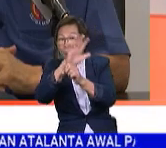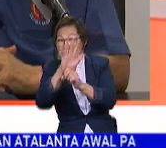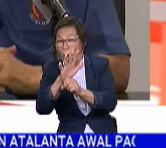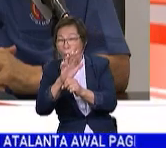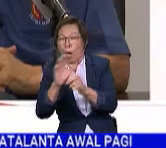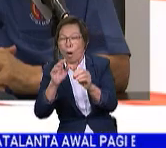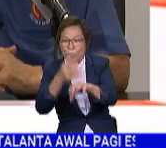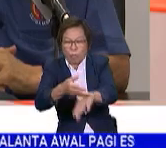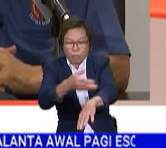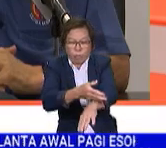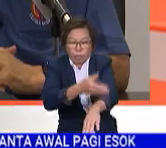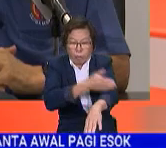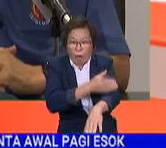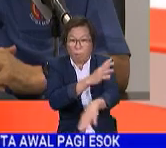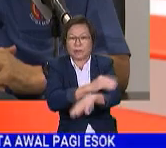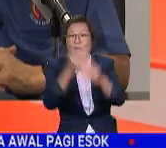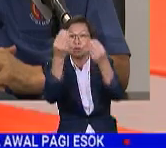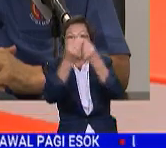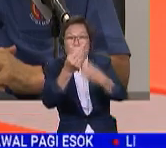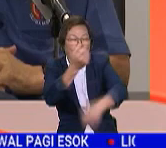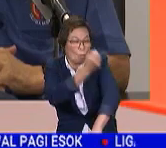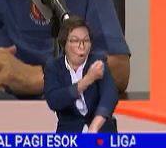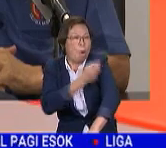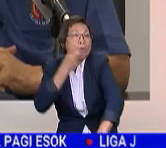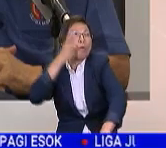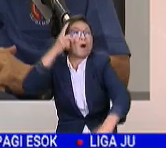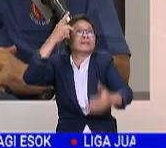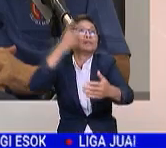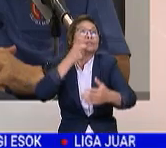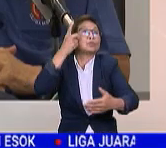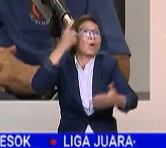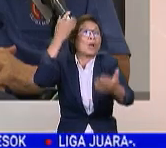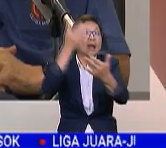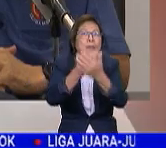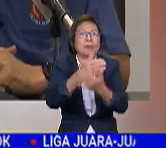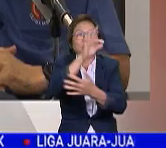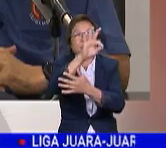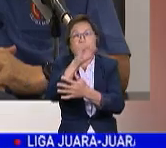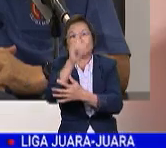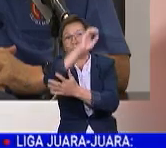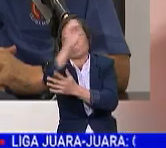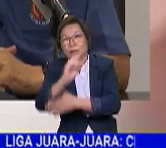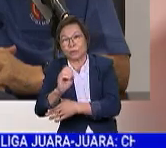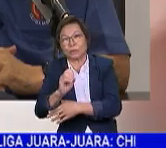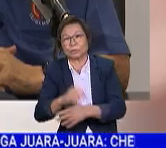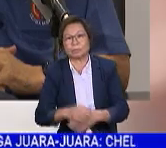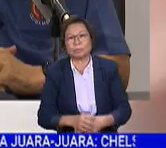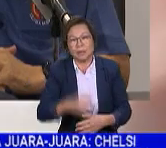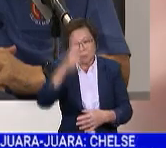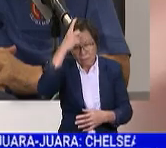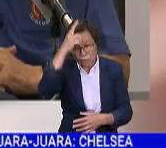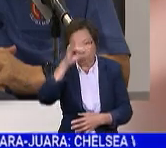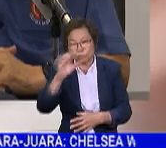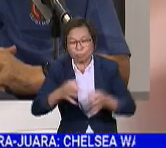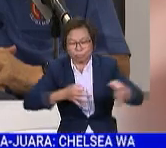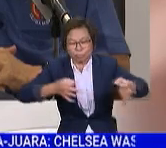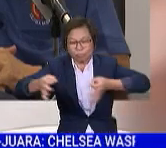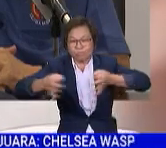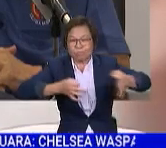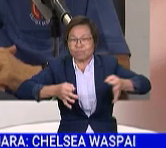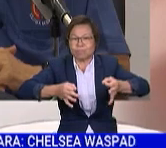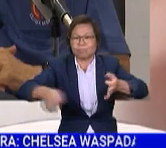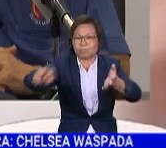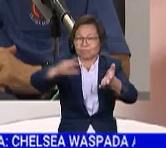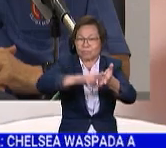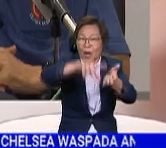19 bertambah baik dan jumlah vaksinasi dewasa mencecah lebih 90-100 Datul menjelaskan karya ini